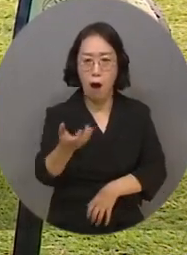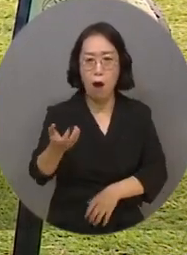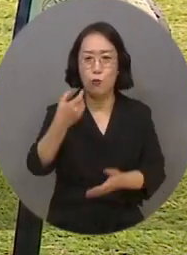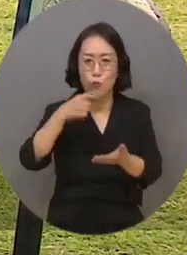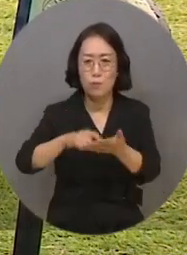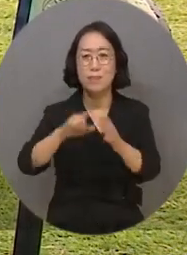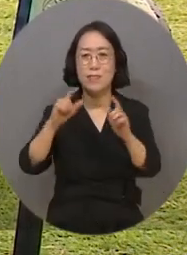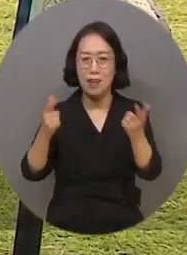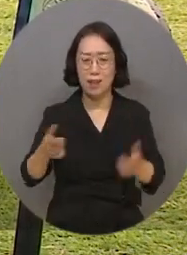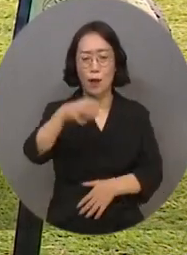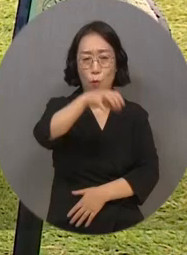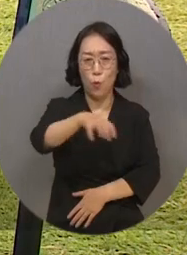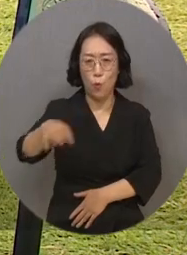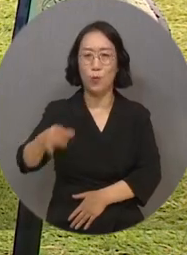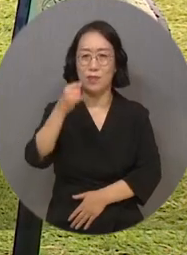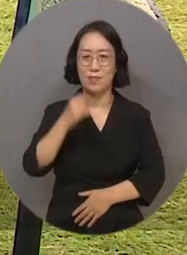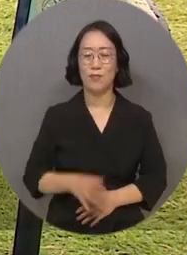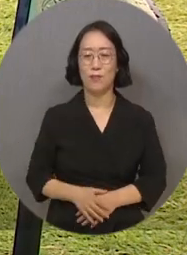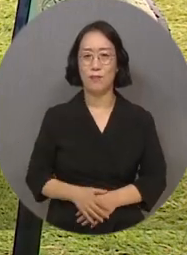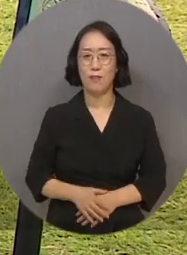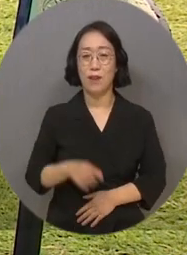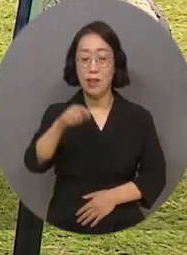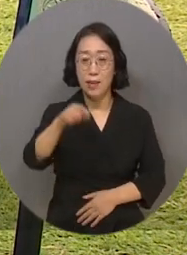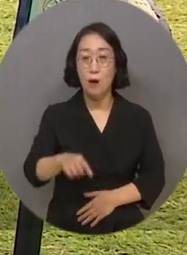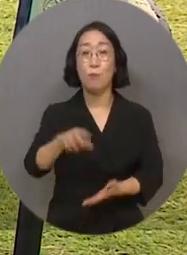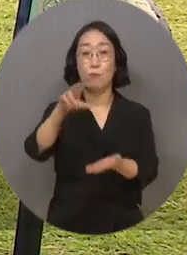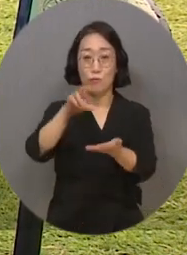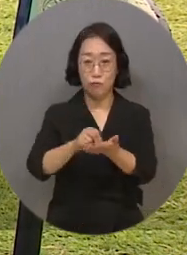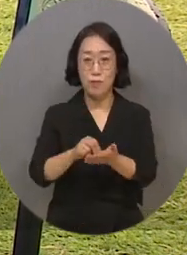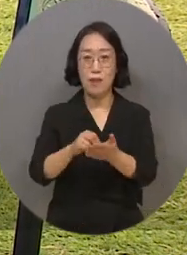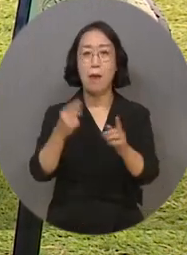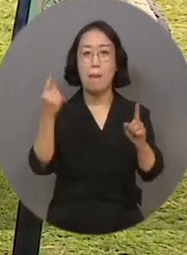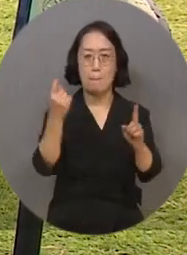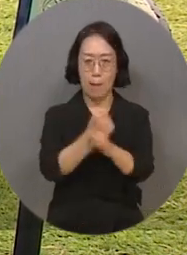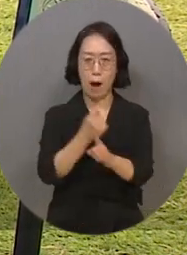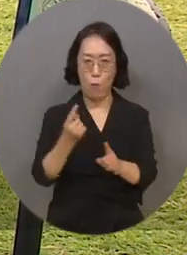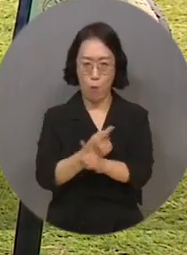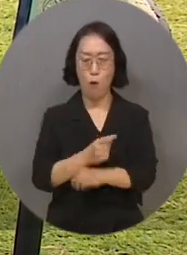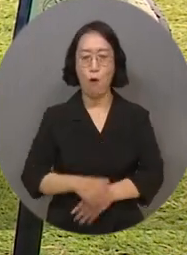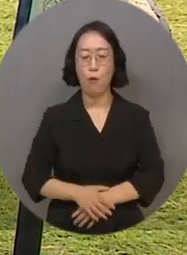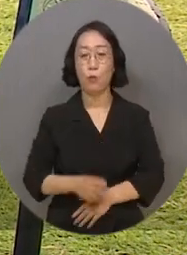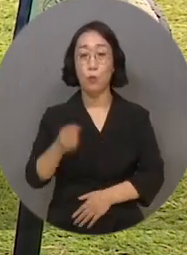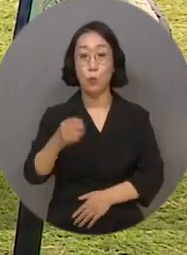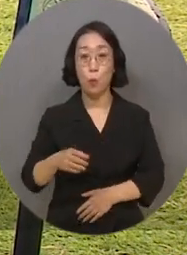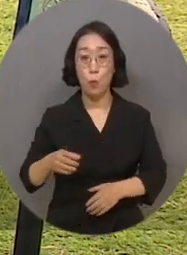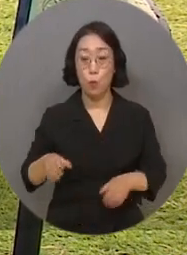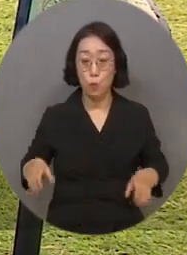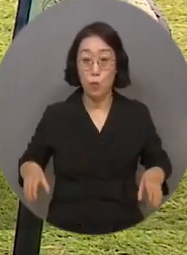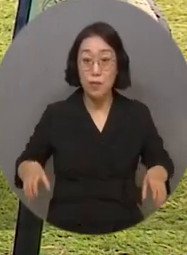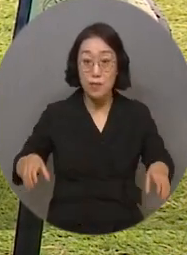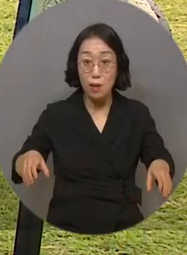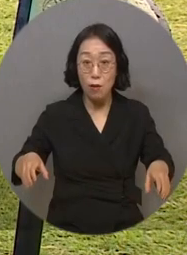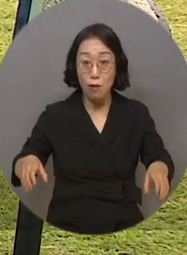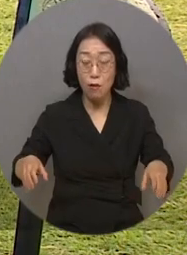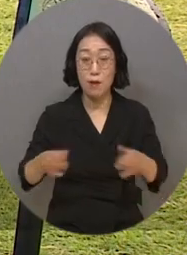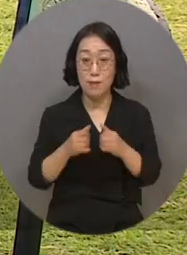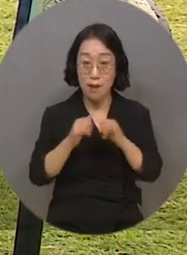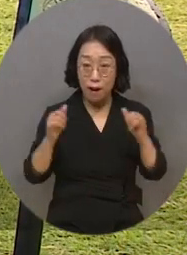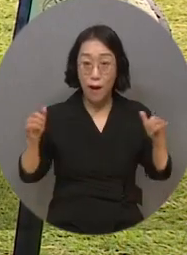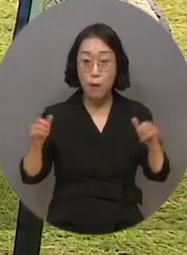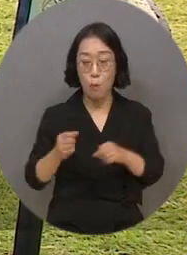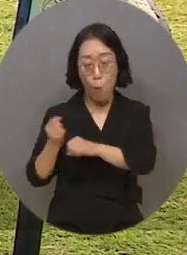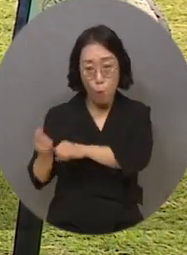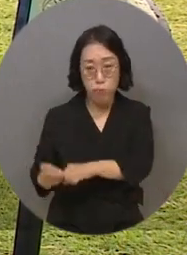데가 많이 있거든요. 그래서 그런 부분을 개선을 하고, 또 휠체어 탄 사람들이 파크 골프를 칠수